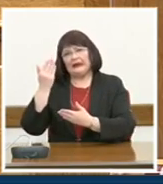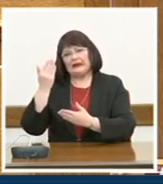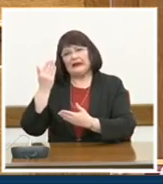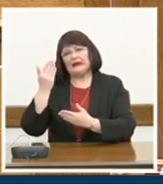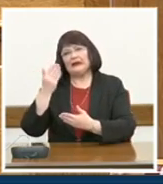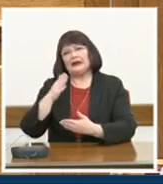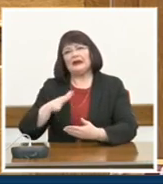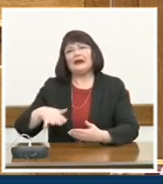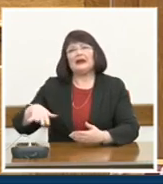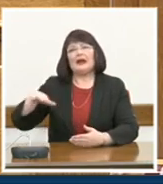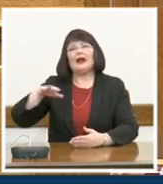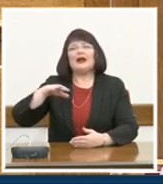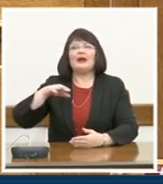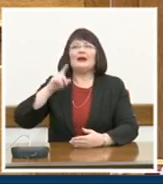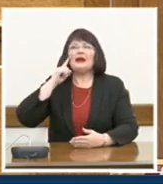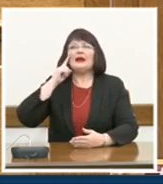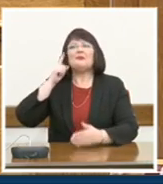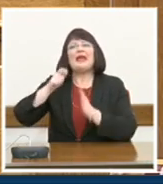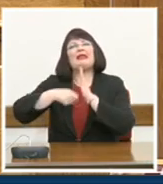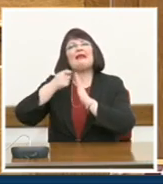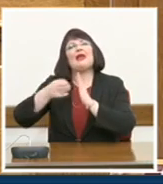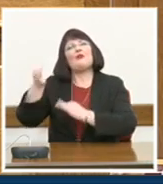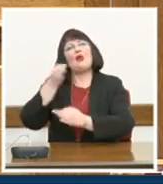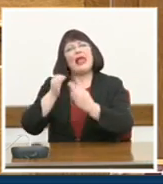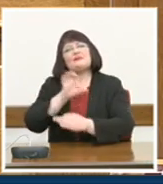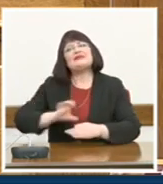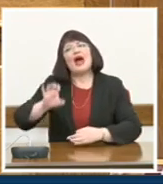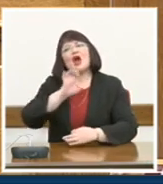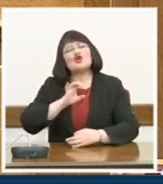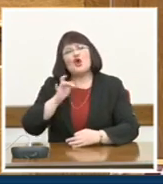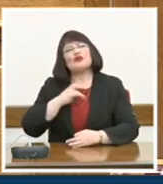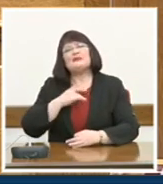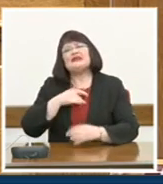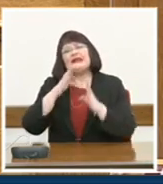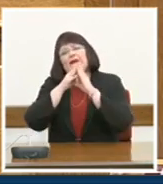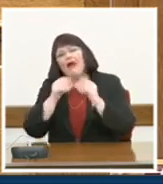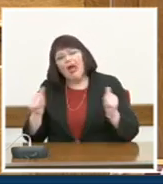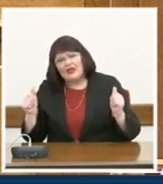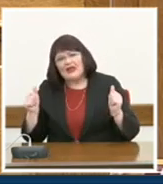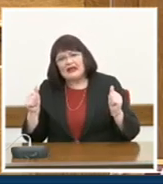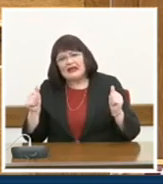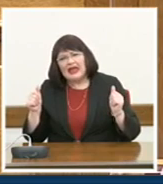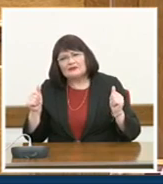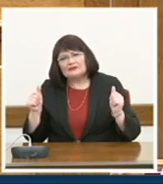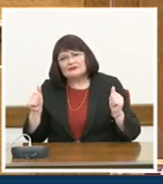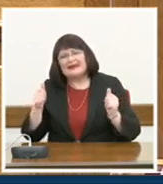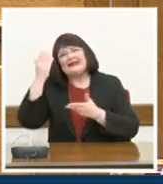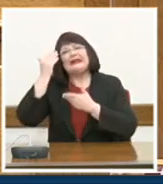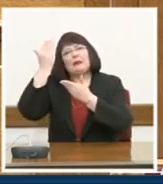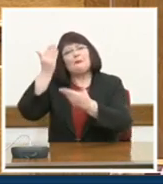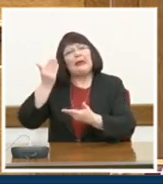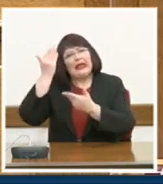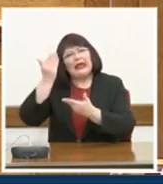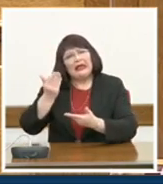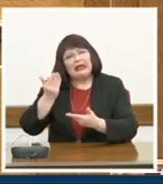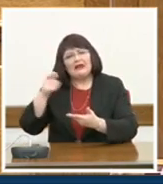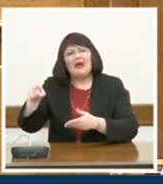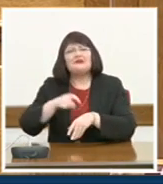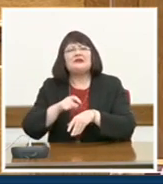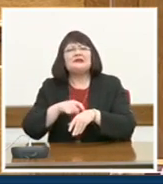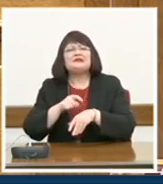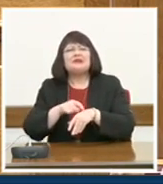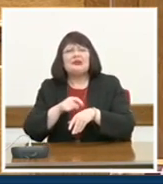ταινία καταλαβαίνουν. Προς το παρόν ψάχνει αναγωνίως για τη χαμένη τιμή της αμαρτωλής σοσιαλδημοκρατίας